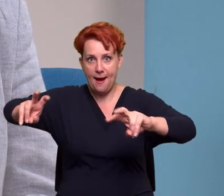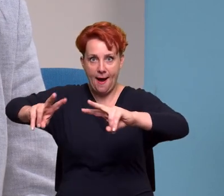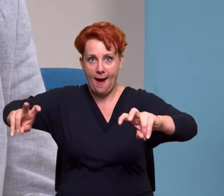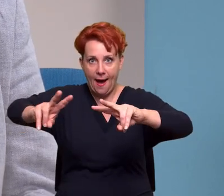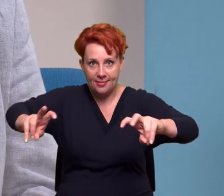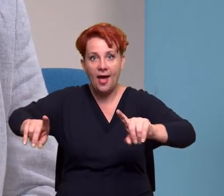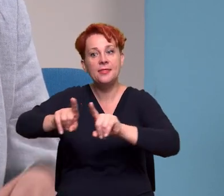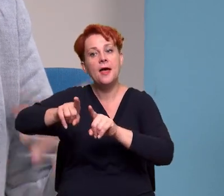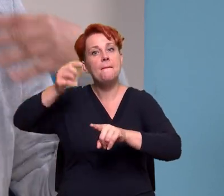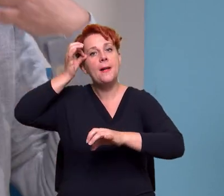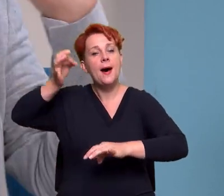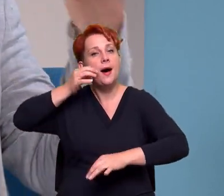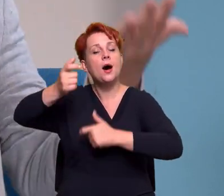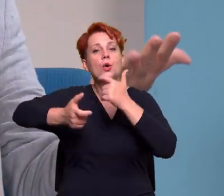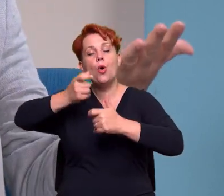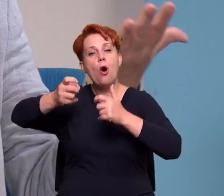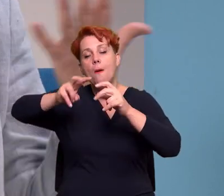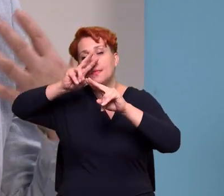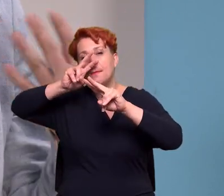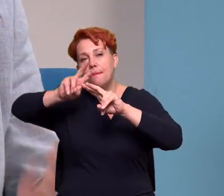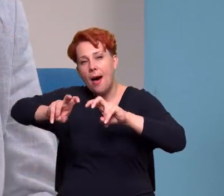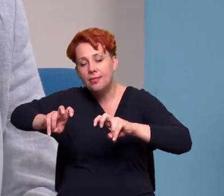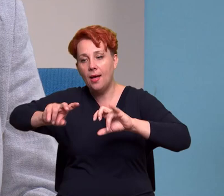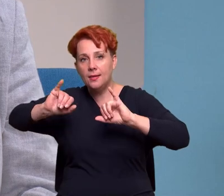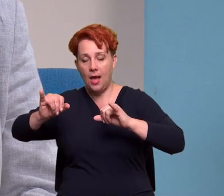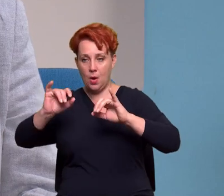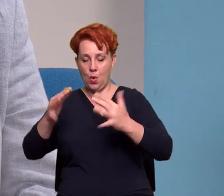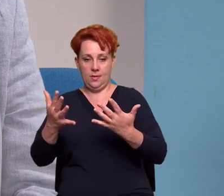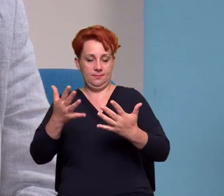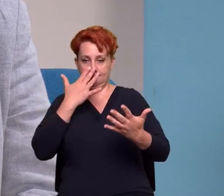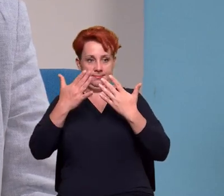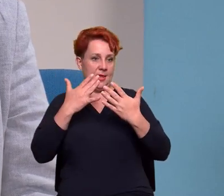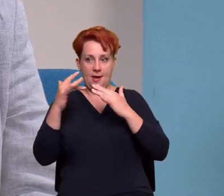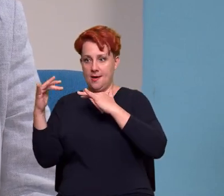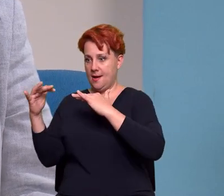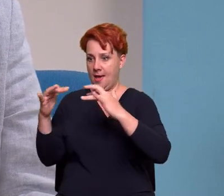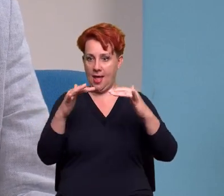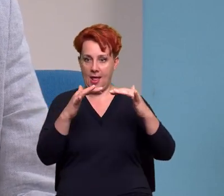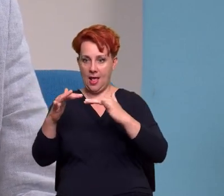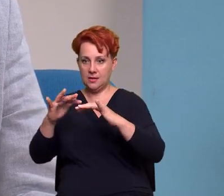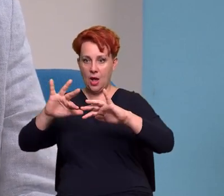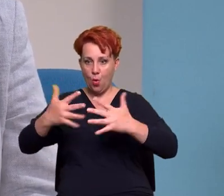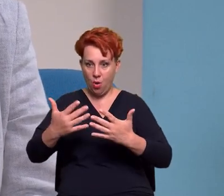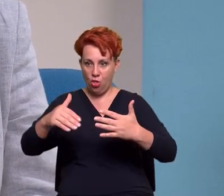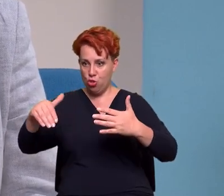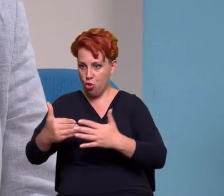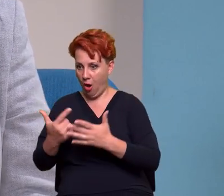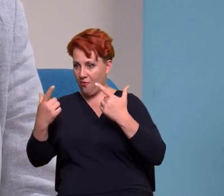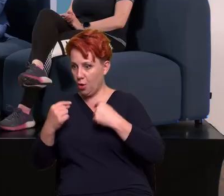się badaniem tej relacji pomiędzy nowymi